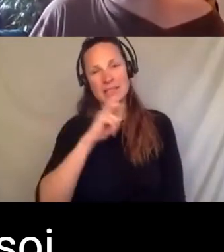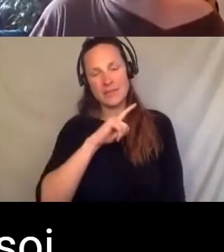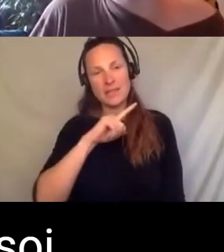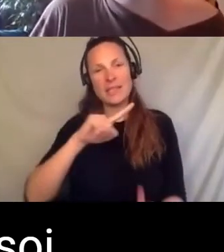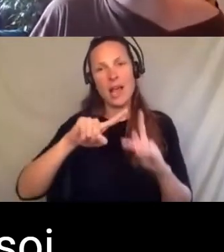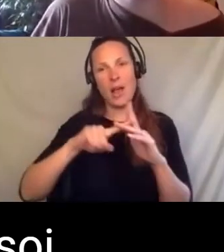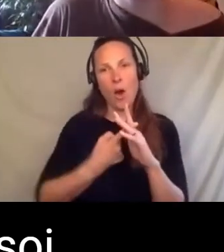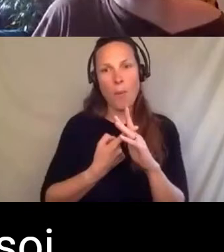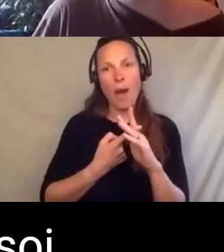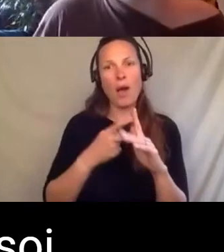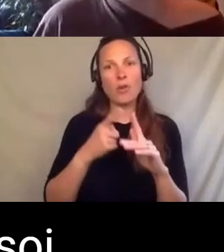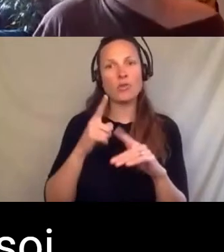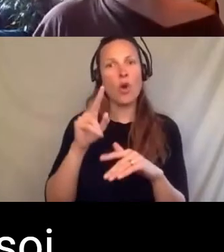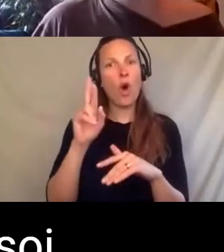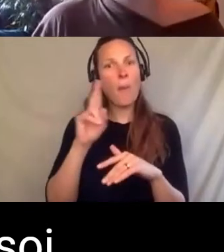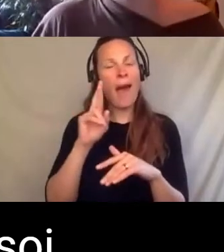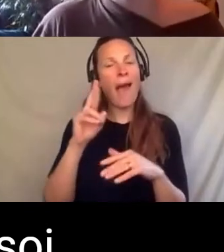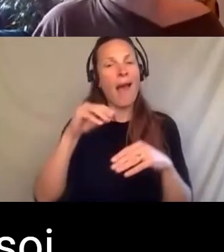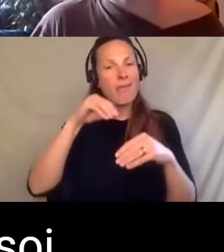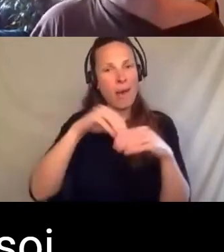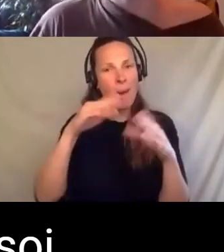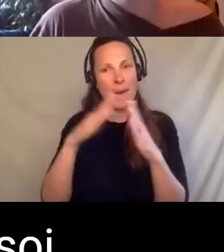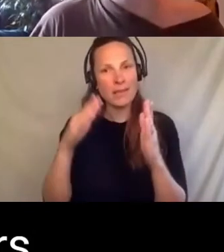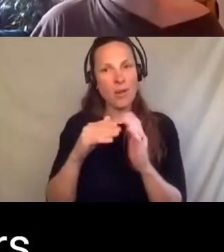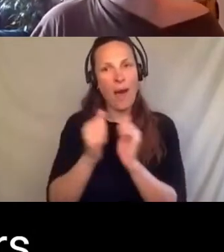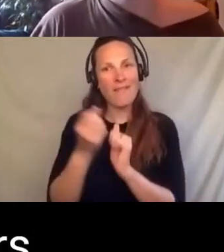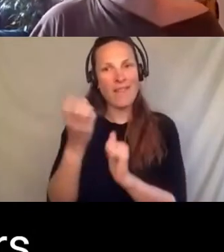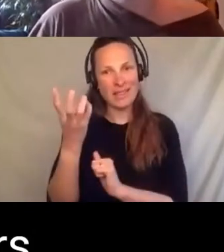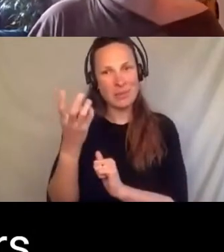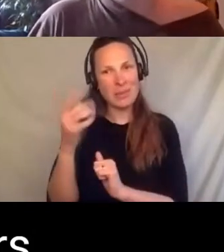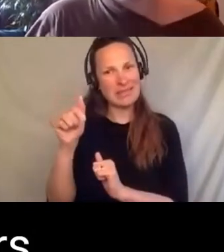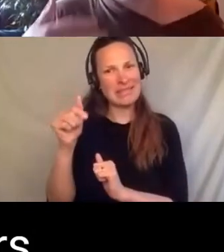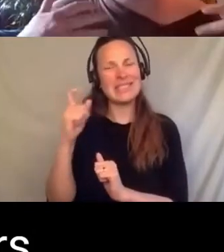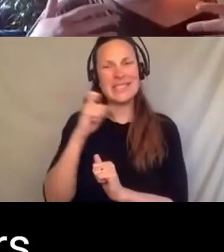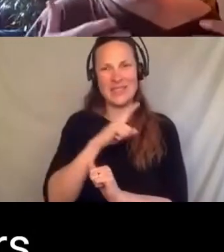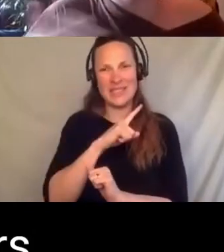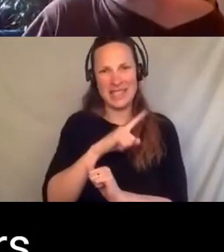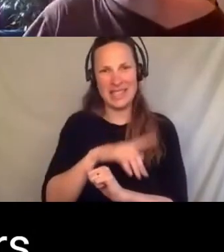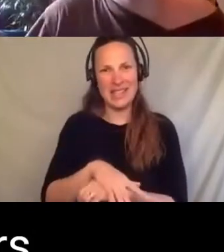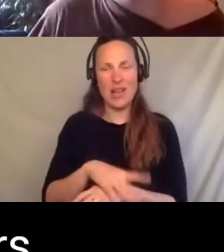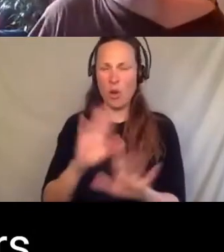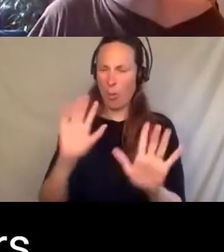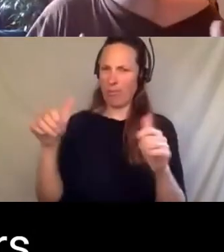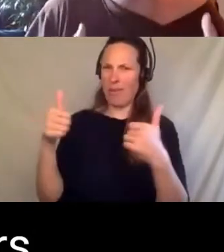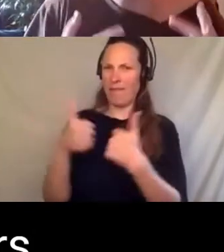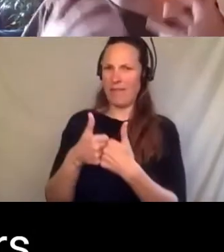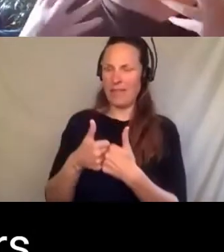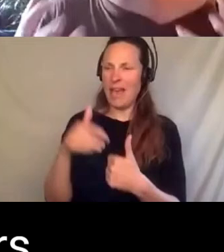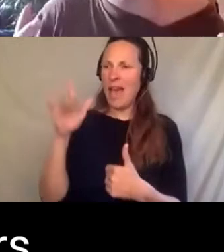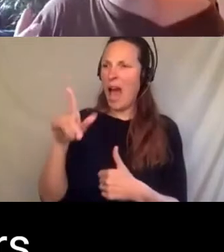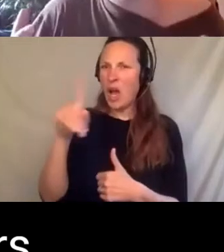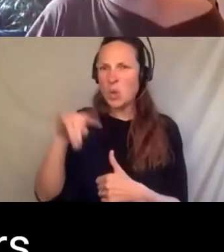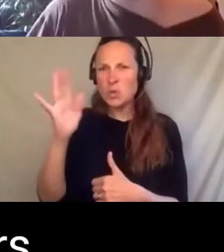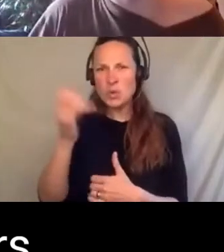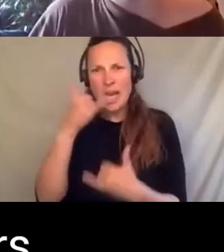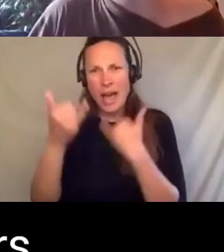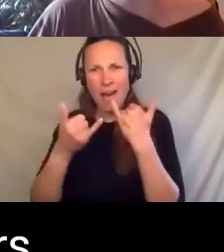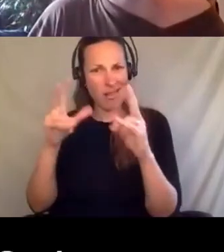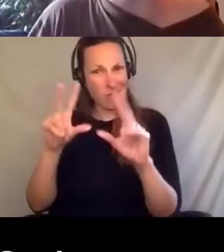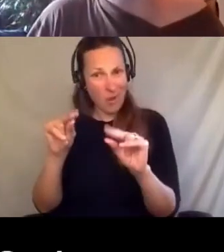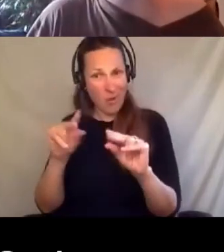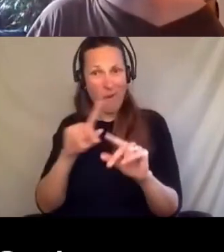partir du romarin chez soi à partir de semences. C'est pas que vous avez fait des erreurs, c'est juste que c'est difficile comme